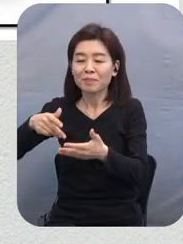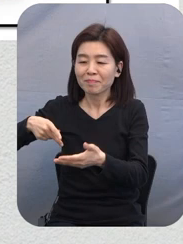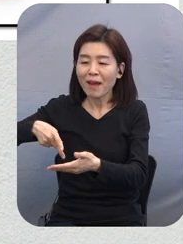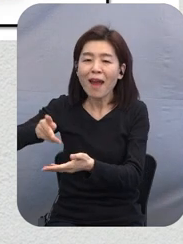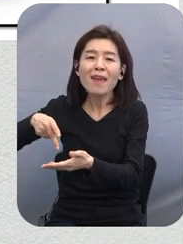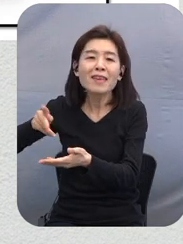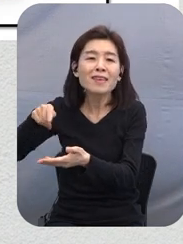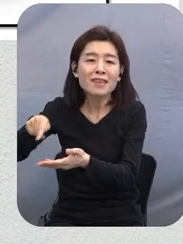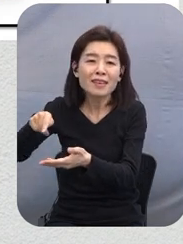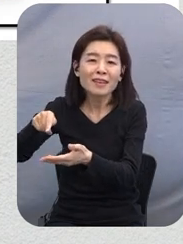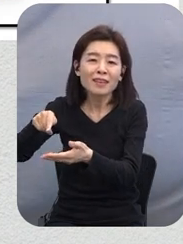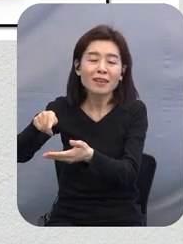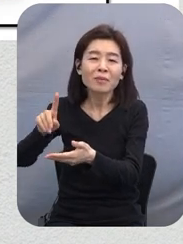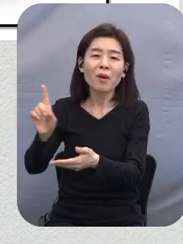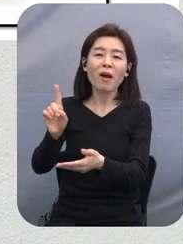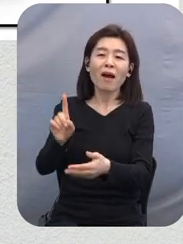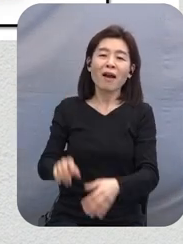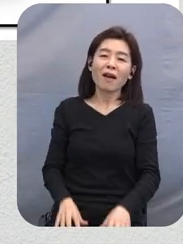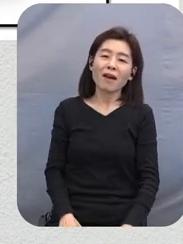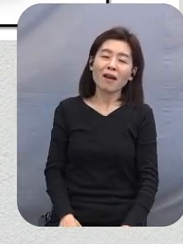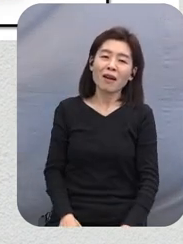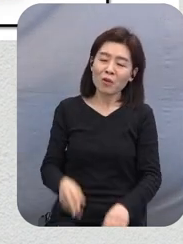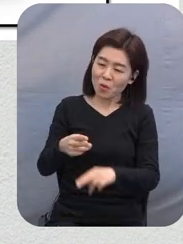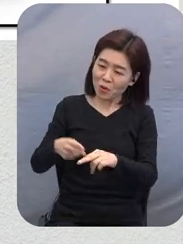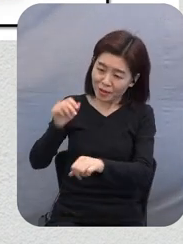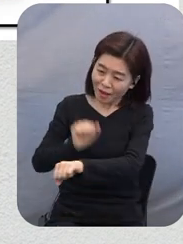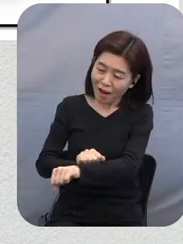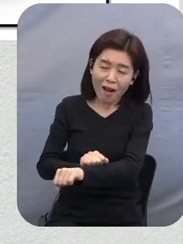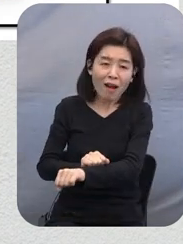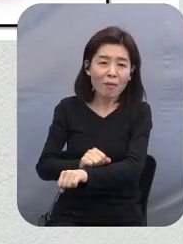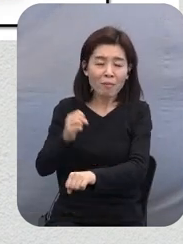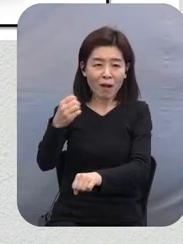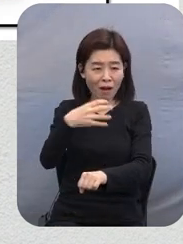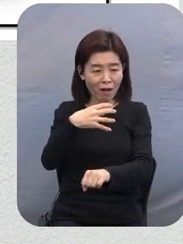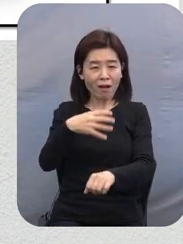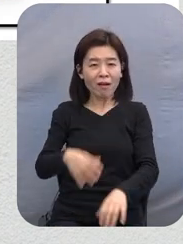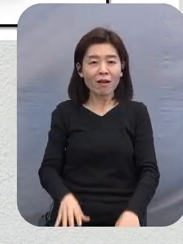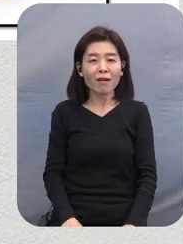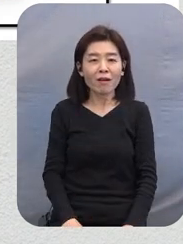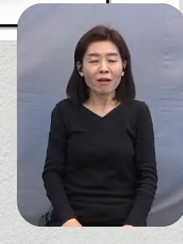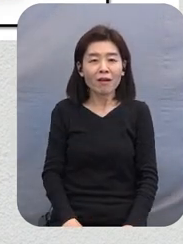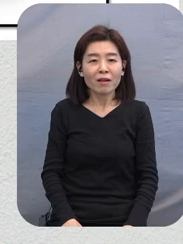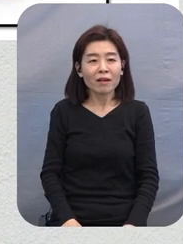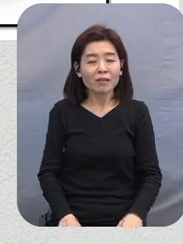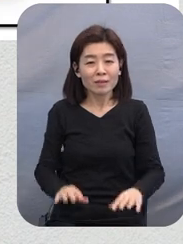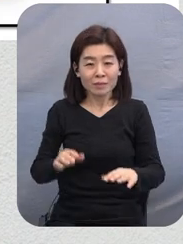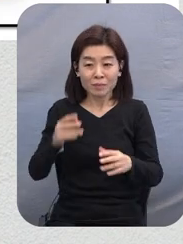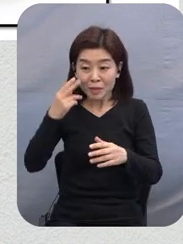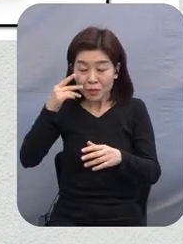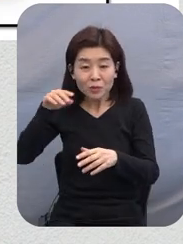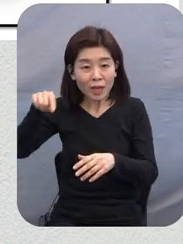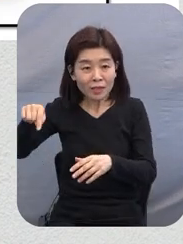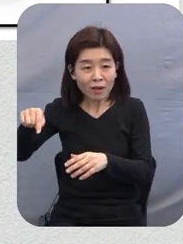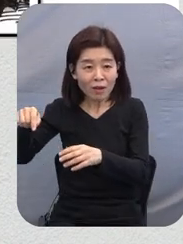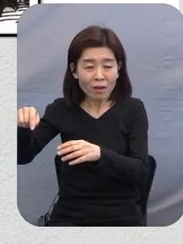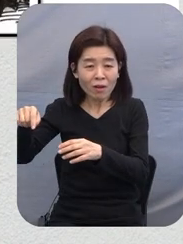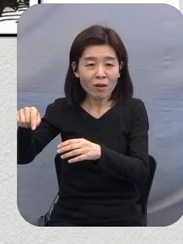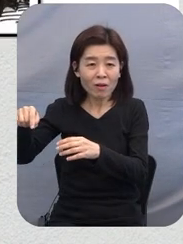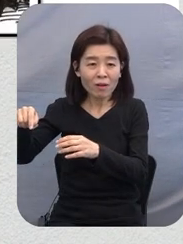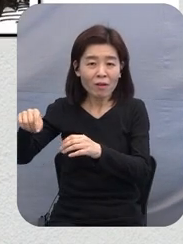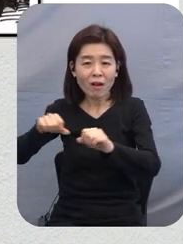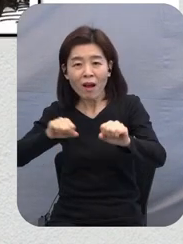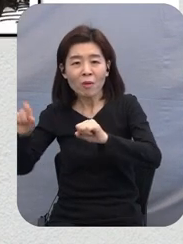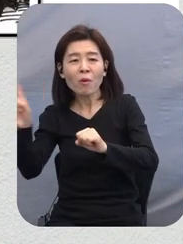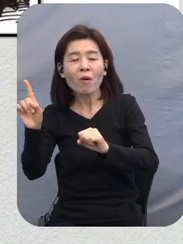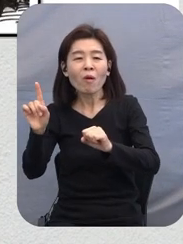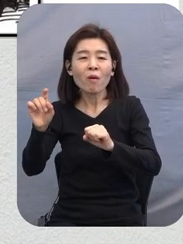노래 제목도 아메리칸 파이를 골랐을까요? 그리고 나서는 거기 가서 한 모든 것은 다 재롱을 떨고